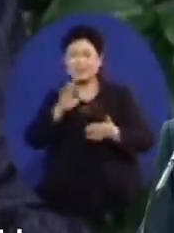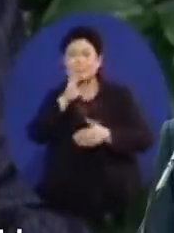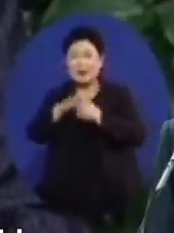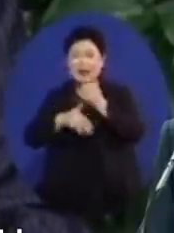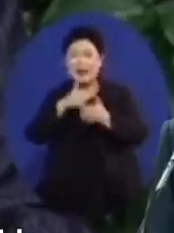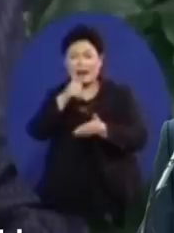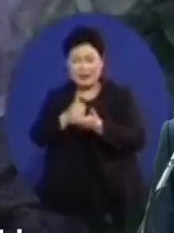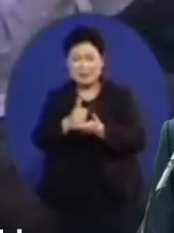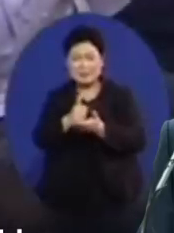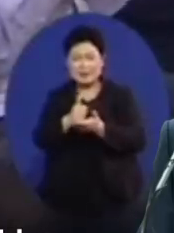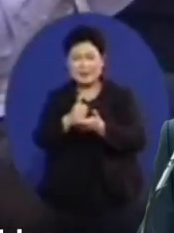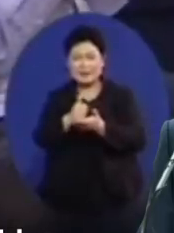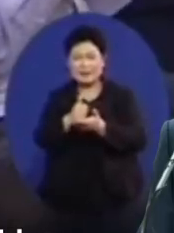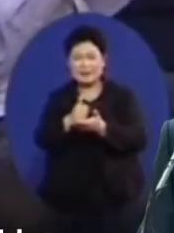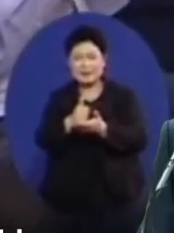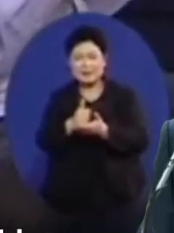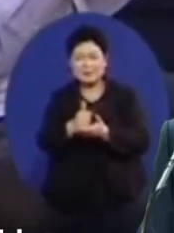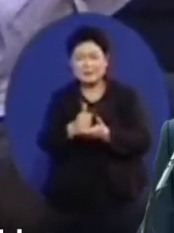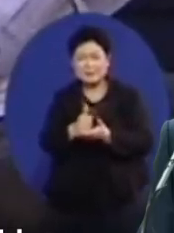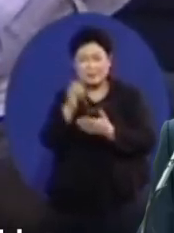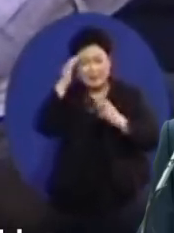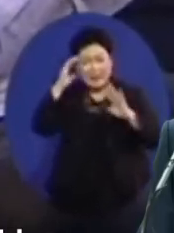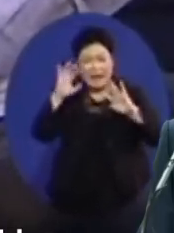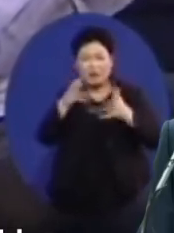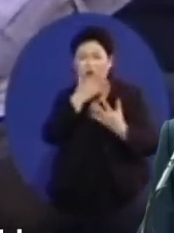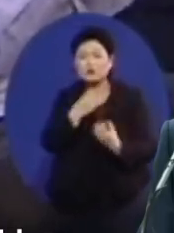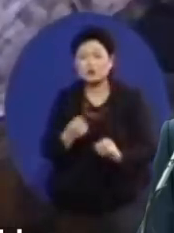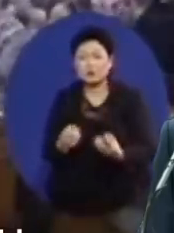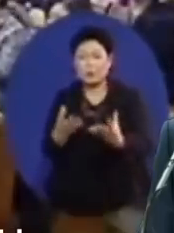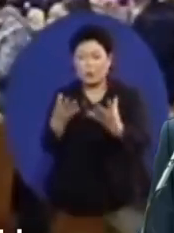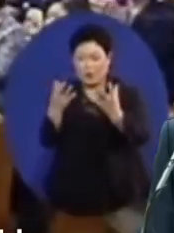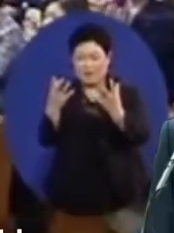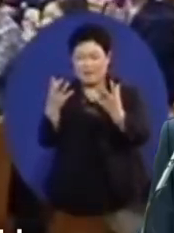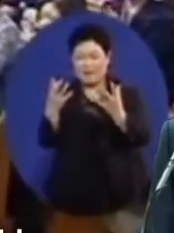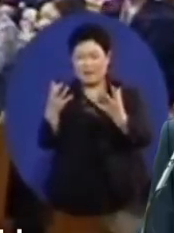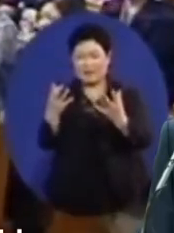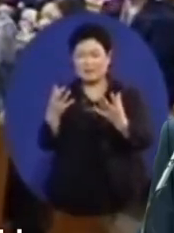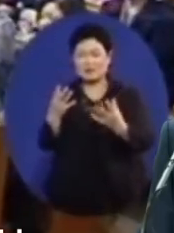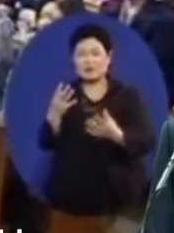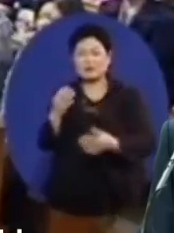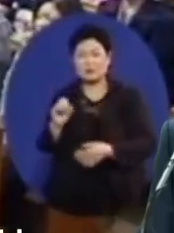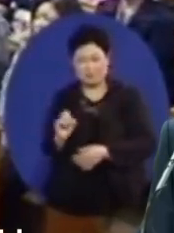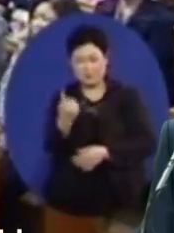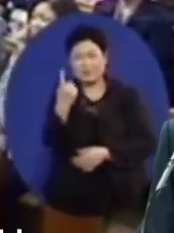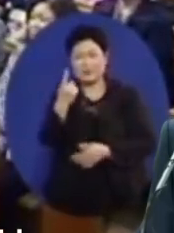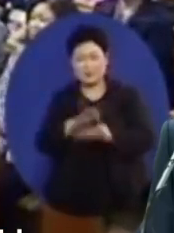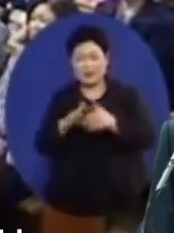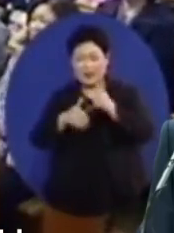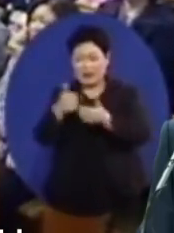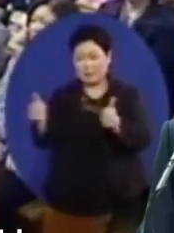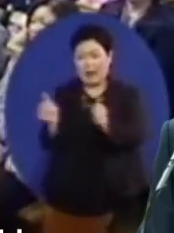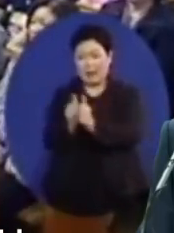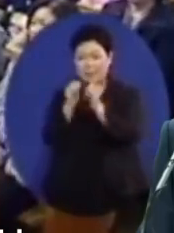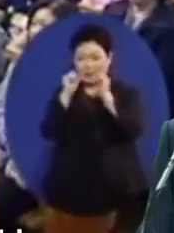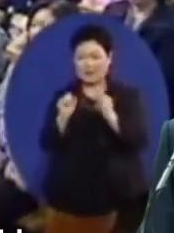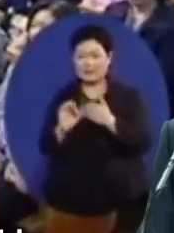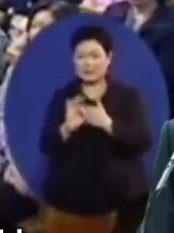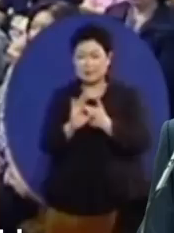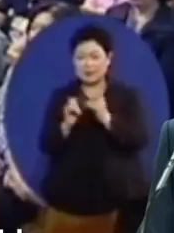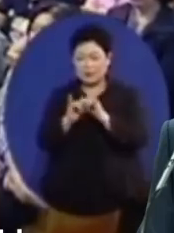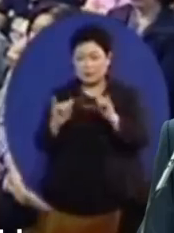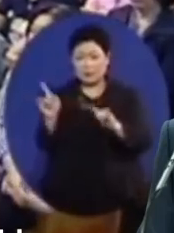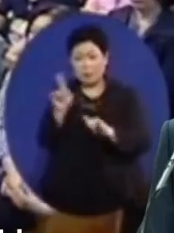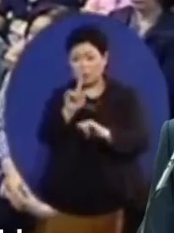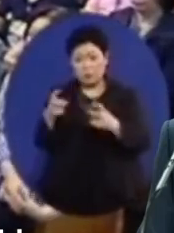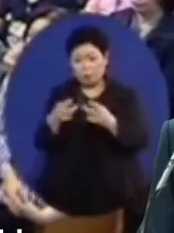우리 한국을 축복해 주는 모형인 것입니다. 하나님이 같이 계시면 사람이